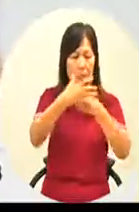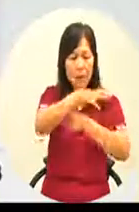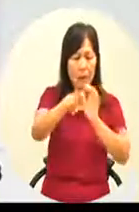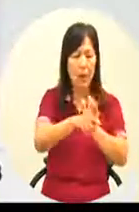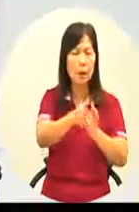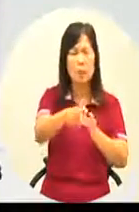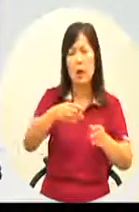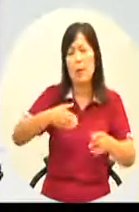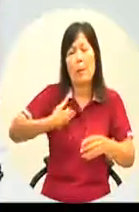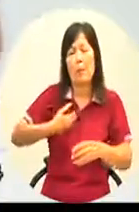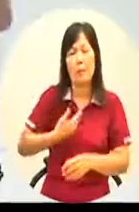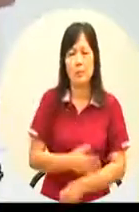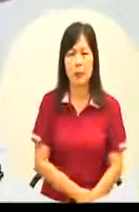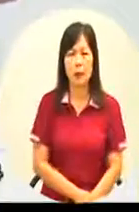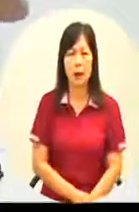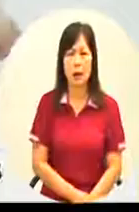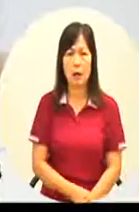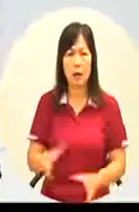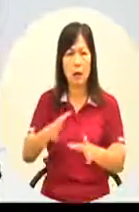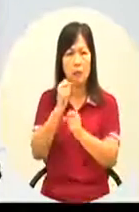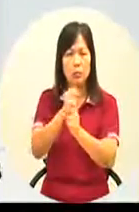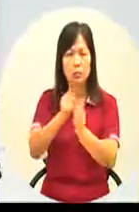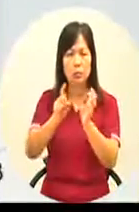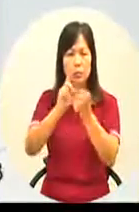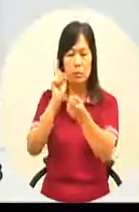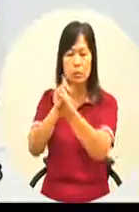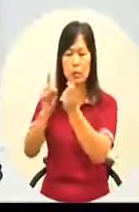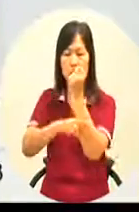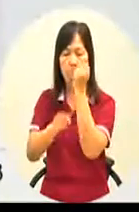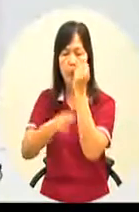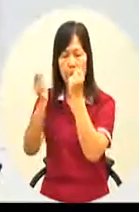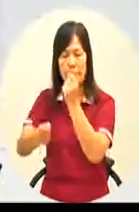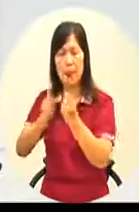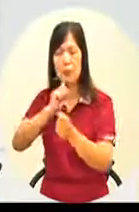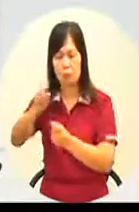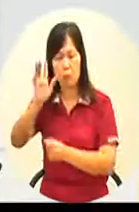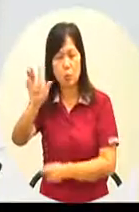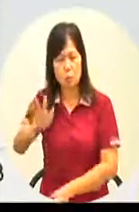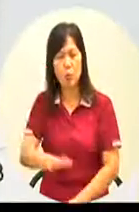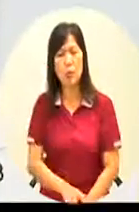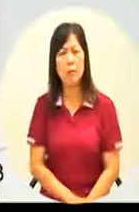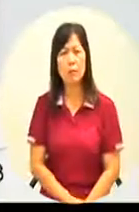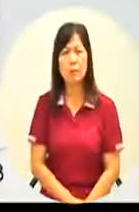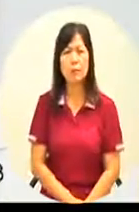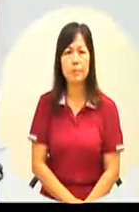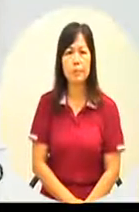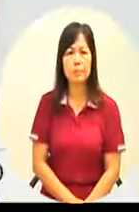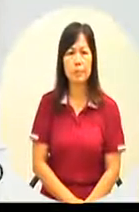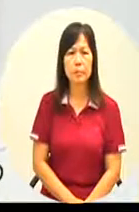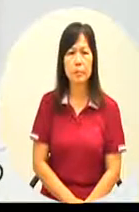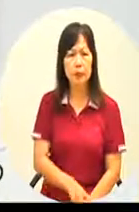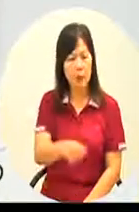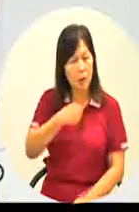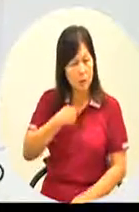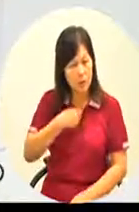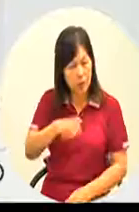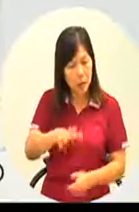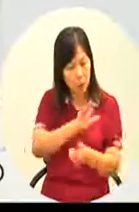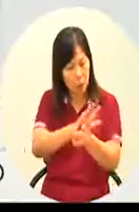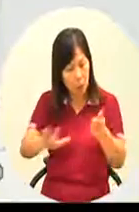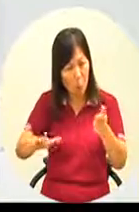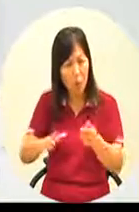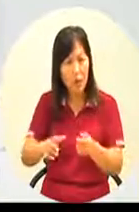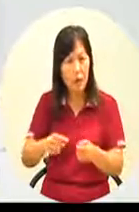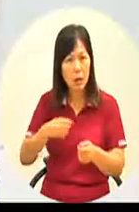道，员工向检调单位检举，现在正在办。局长，你敢知影这影响到我